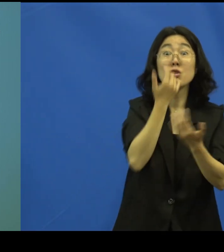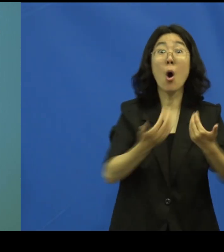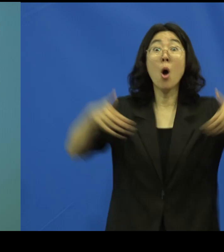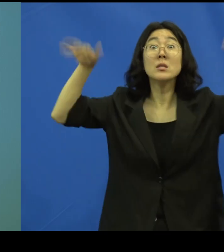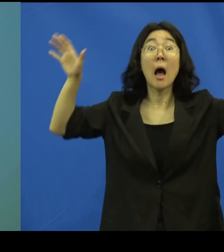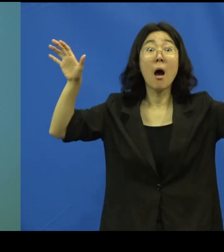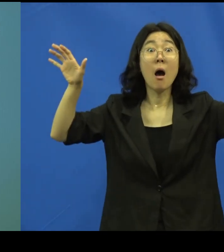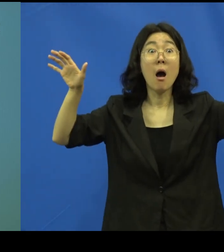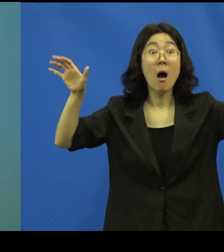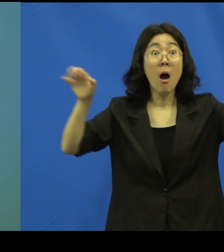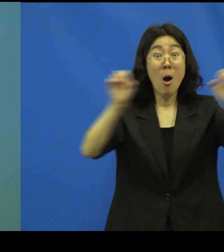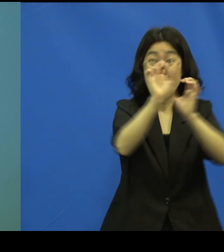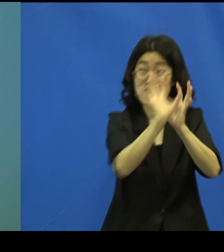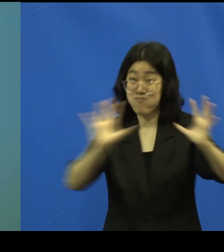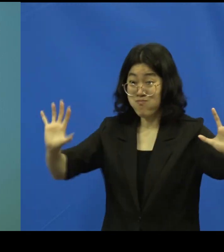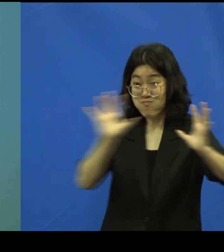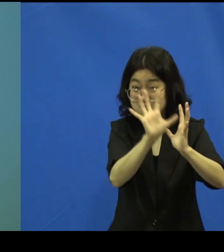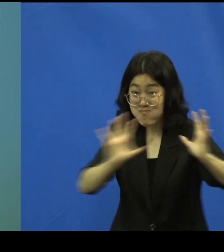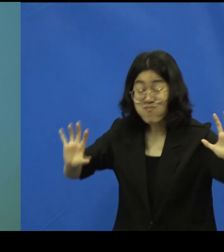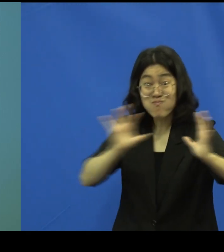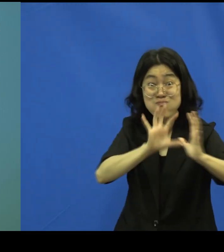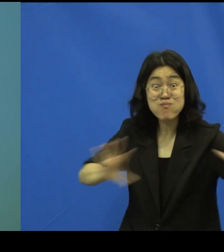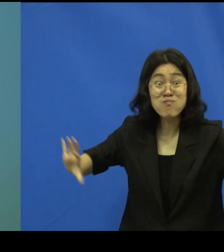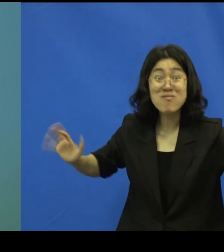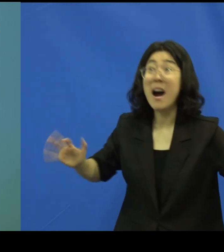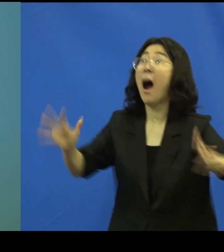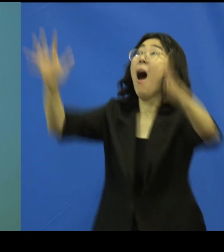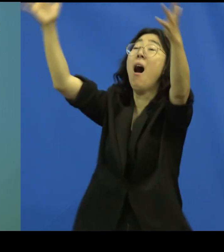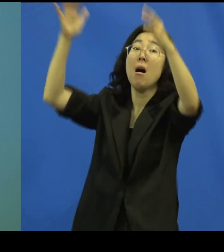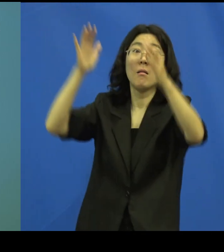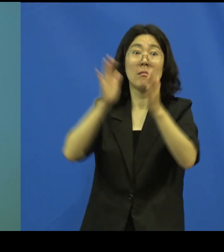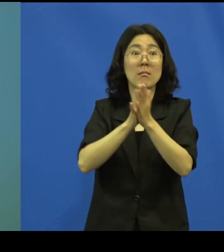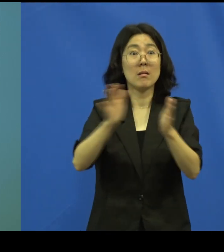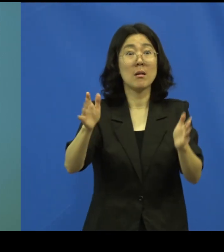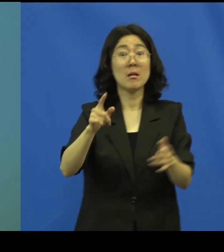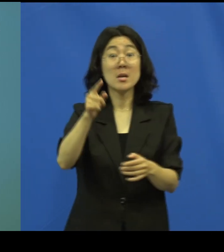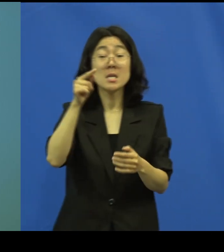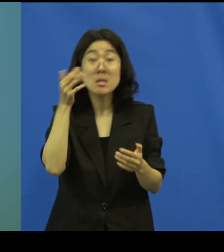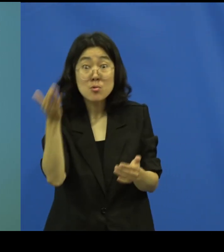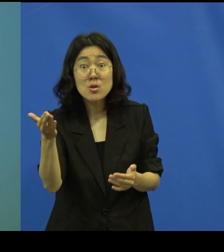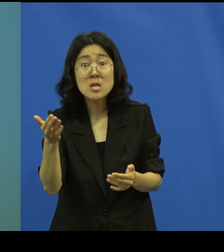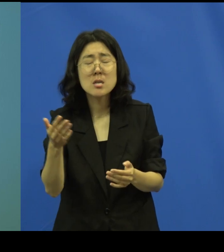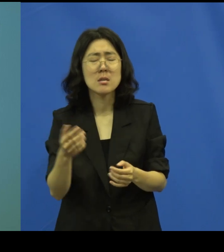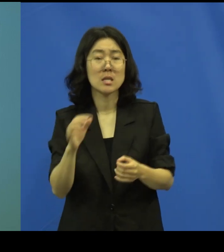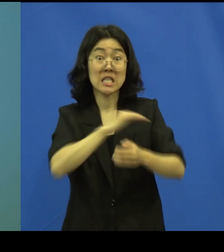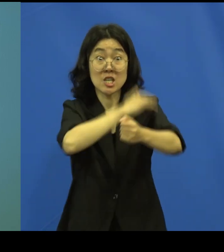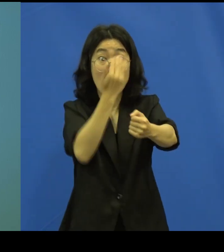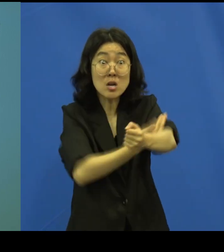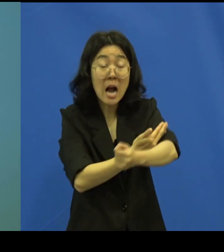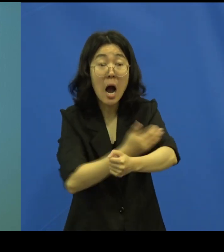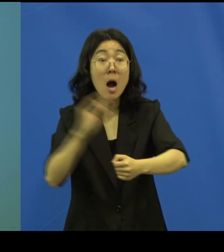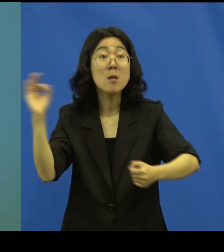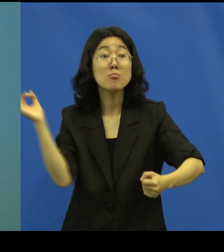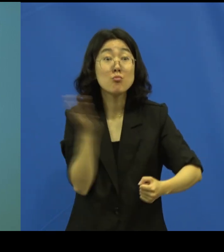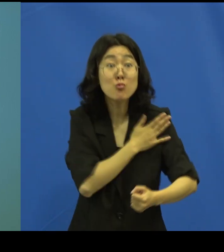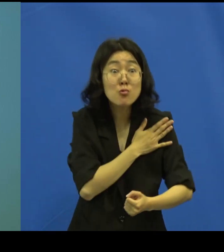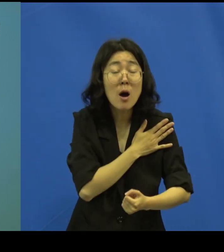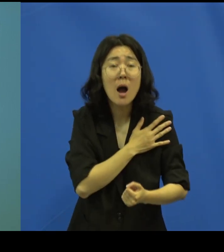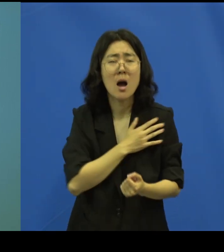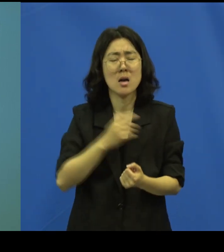합당하신 분인데 어떤 분이라고요? 그분은 능력과 부와 지혜와